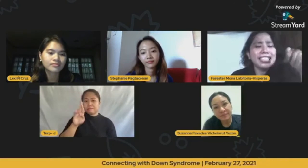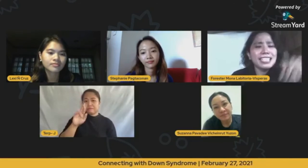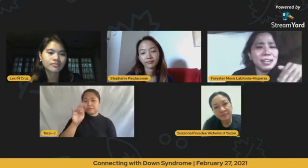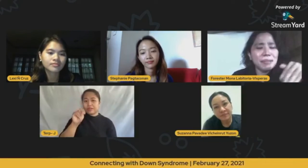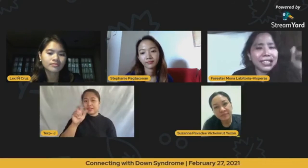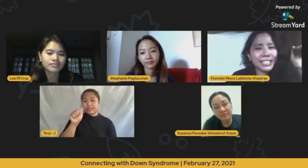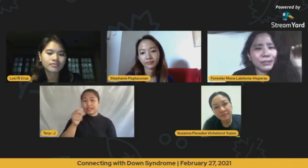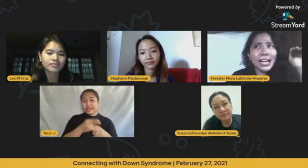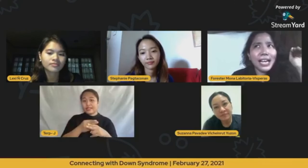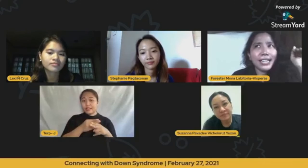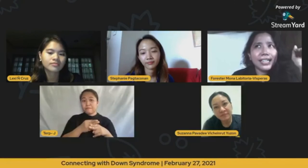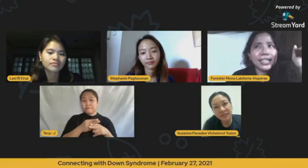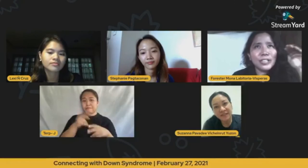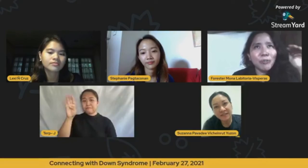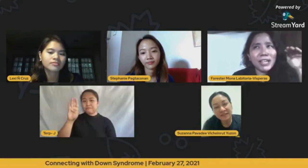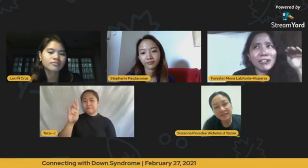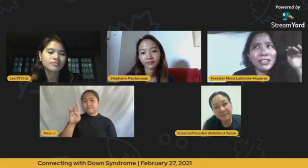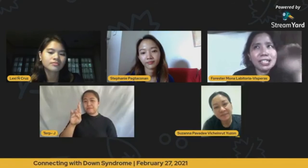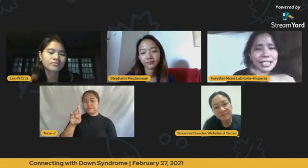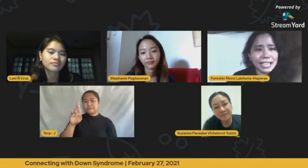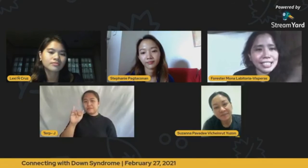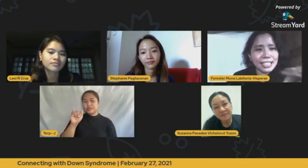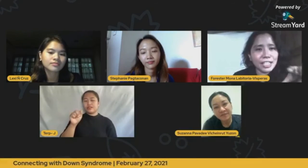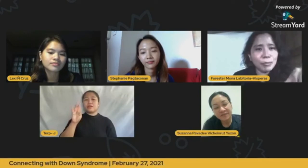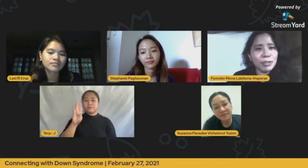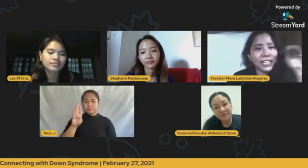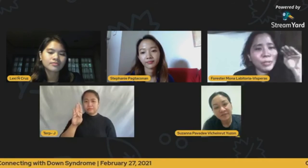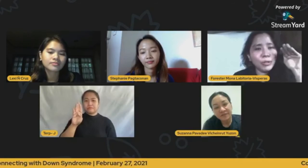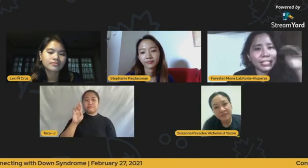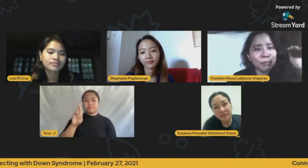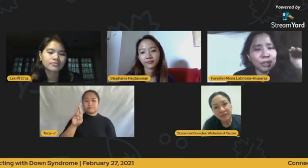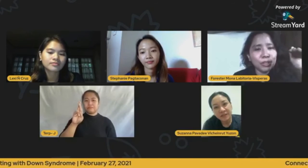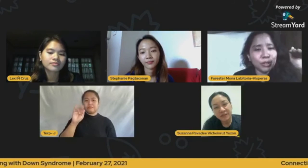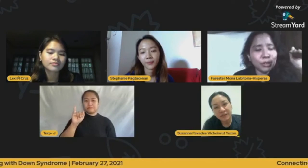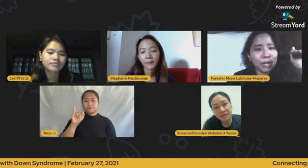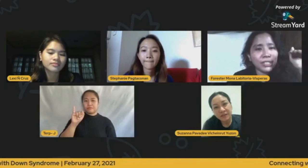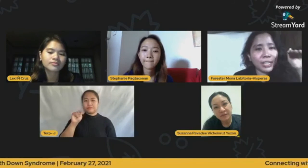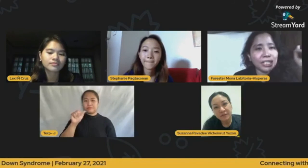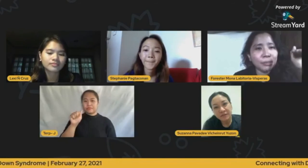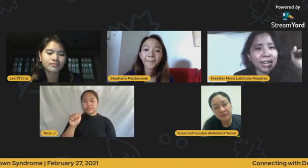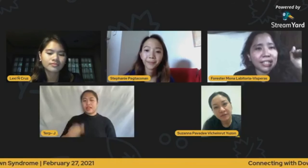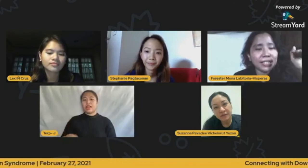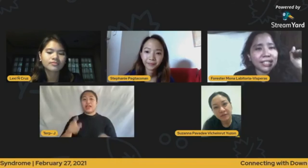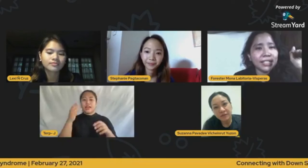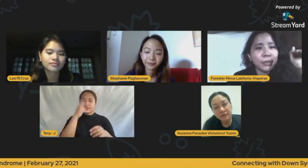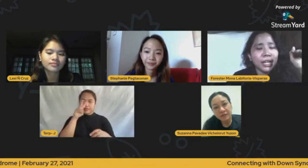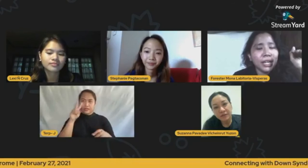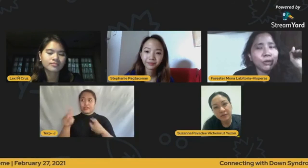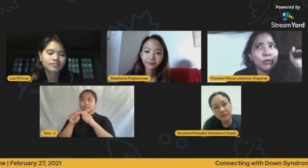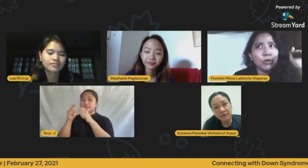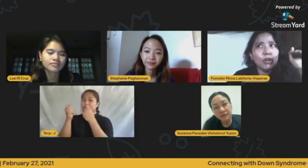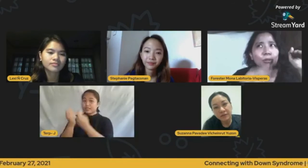Diba amazing? So kasi kung meron ka sa isang team, di ba nakita mo yung isang person, meron siyang best practices.